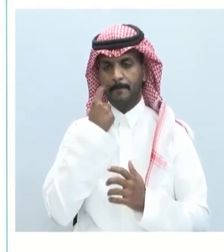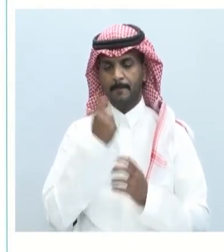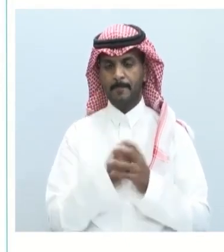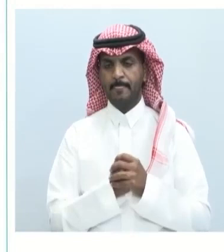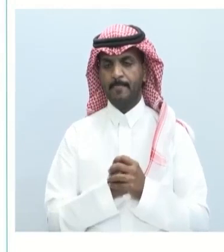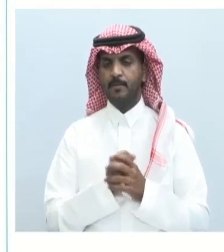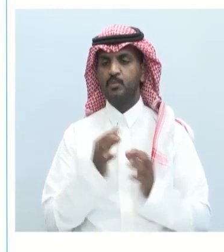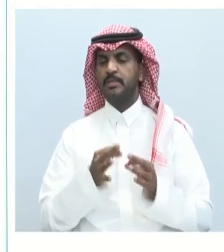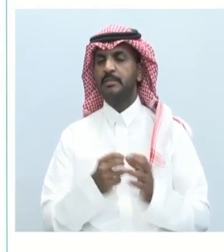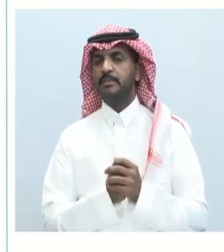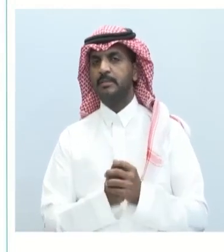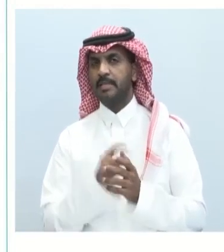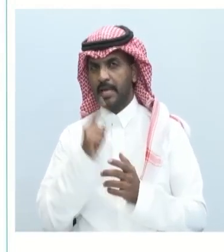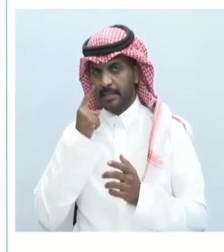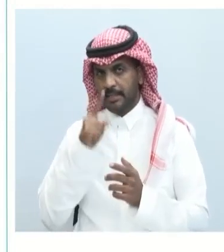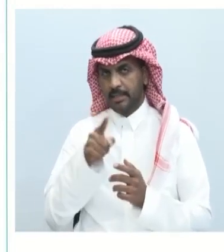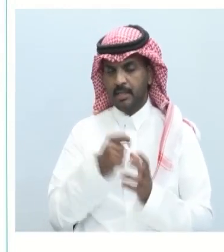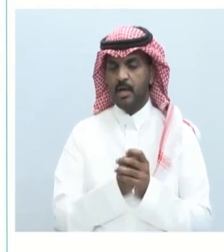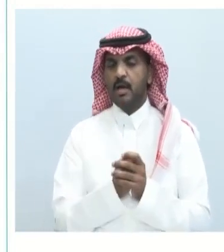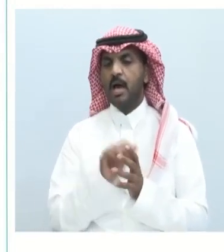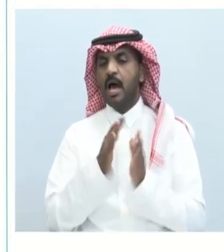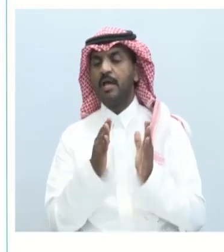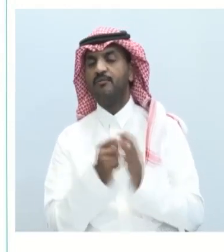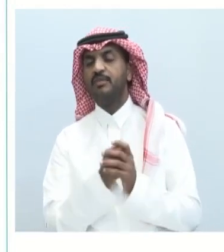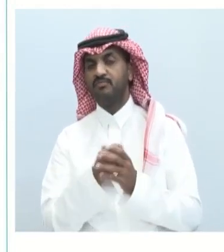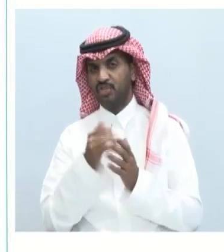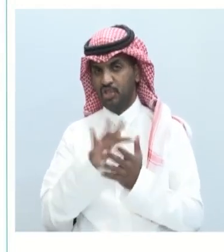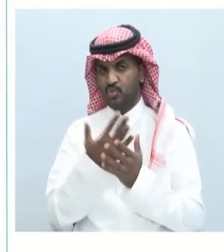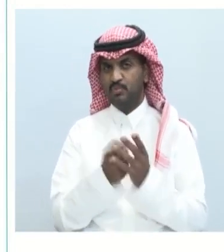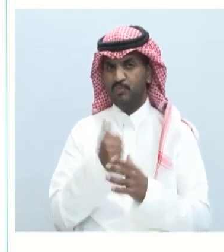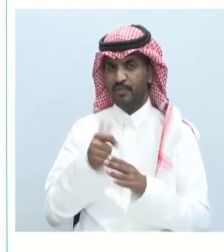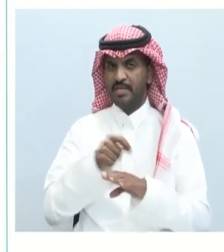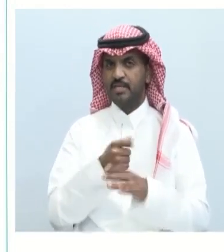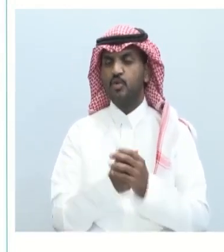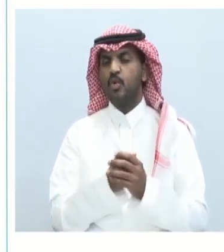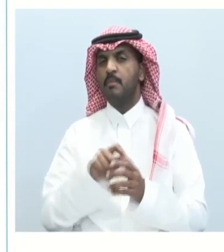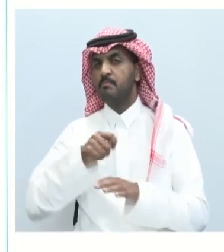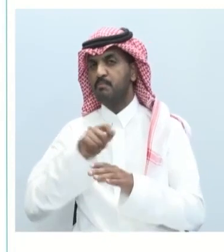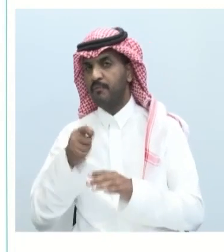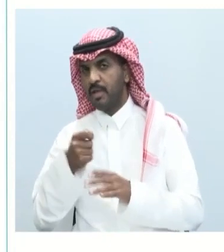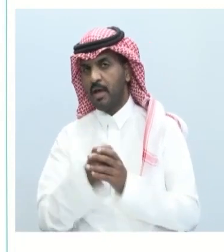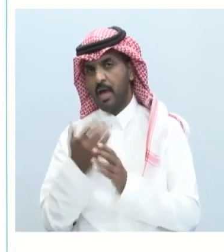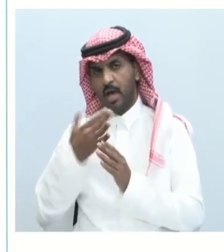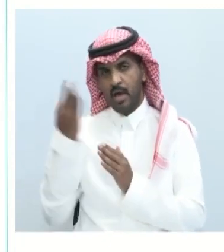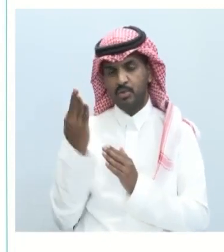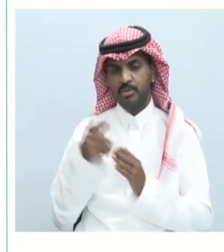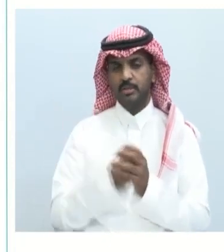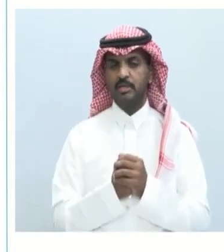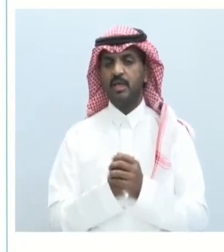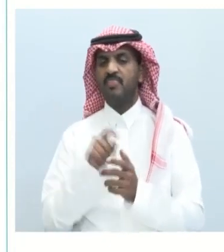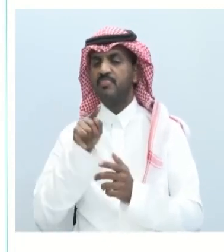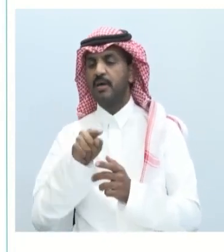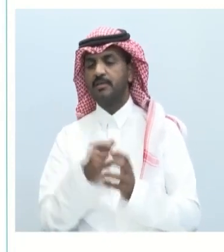يمكن تعيين حقل في الجدول كمفتاح اساسي وحق الاخر في نفس الجدول كمفتاح اجنبي عن طريق الضغط واستخدام